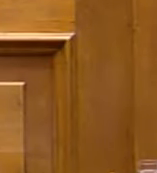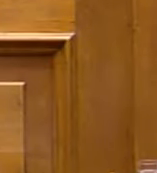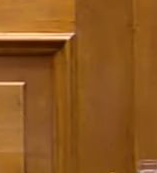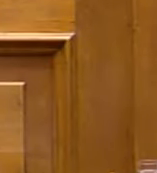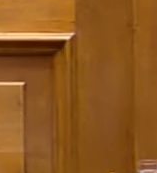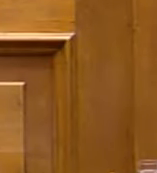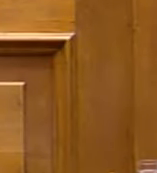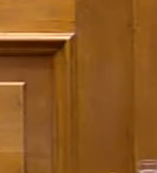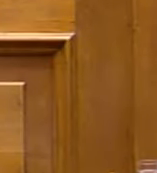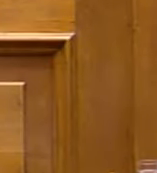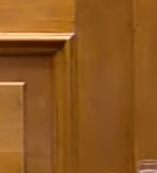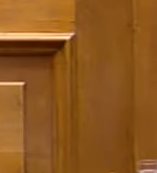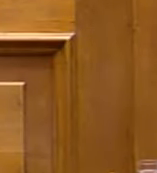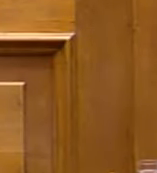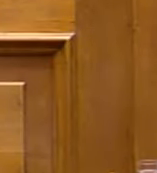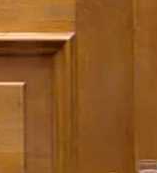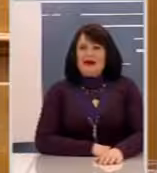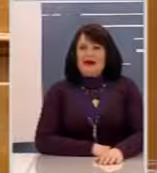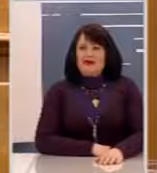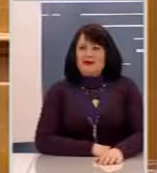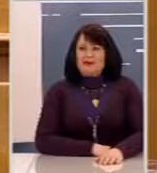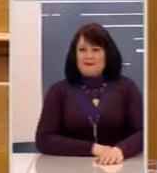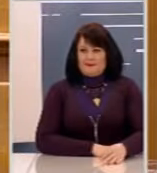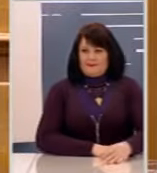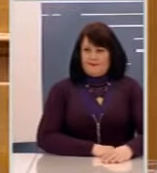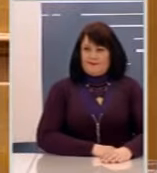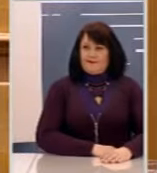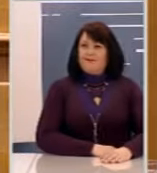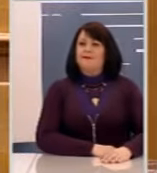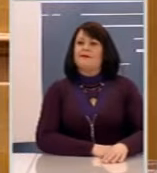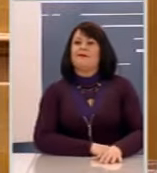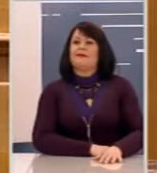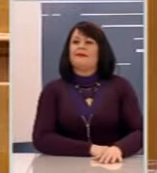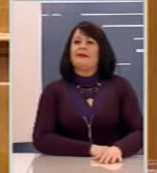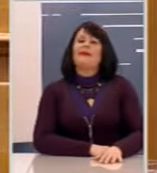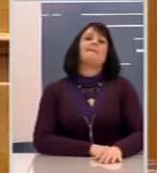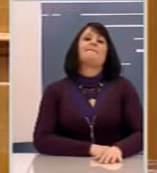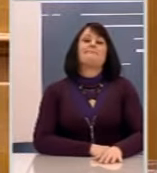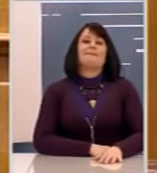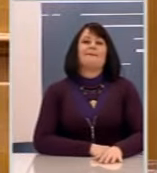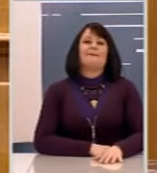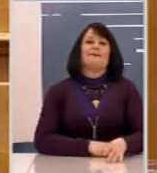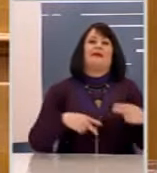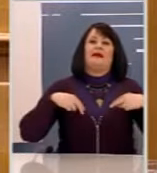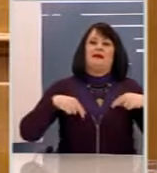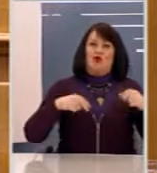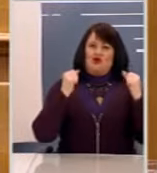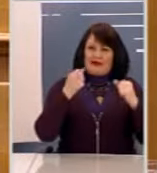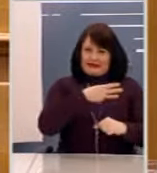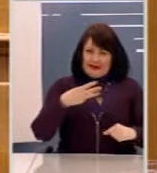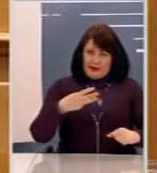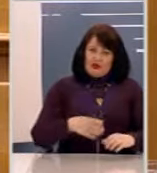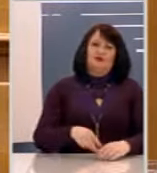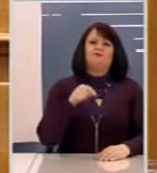για τη σύσταση Εξεταστικής Επιτροπής για τη διαχρονική διαφθορά και τα σκάνδαλα στον χώρο της